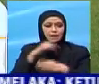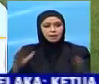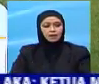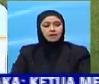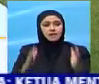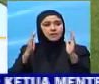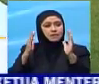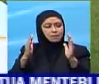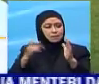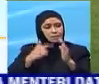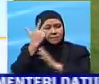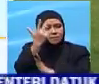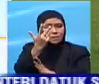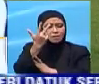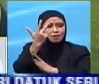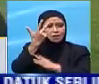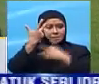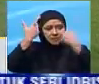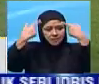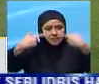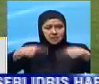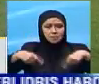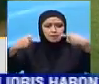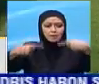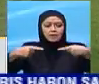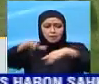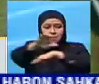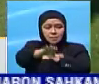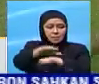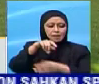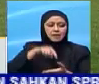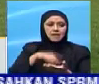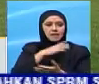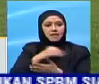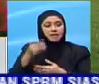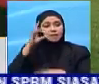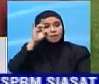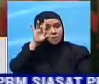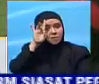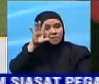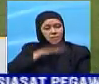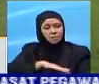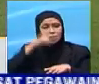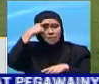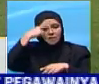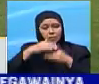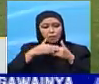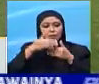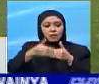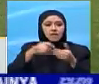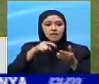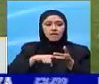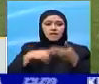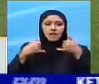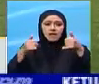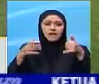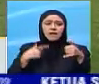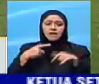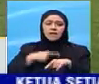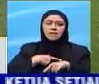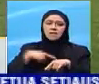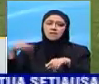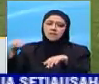game bermain sebelah petang dan insya-allah untuk game setusnya saya Mungkin saya akan menurunkan satu atau dua pemain